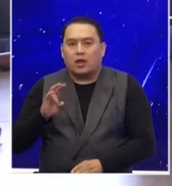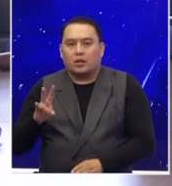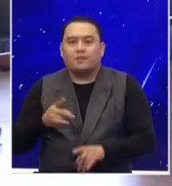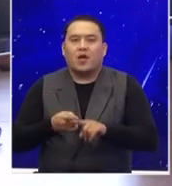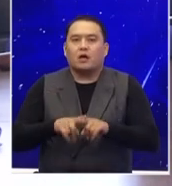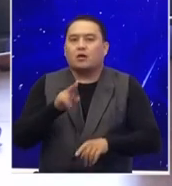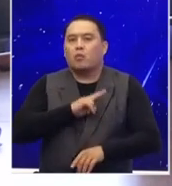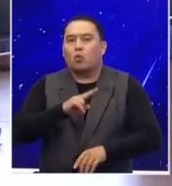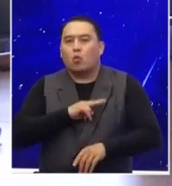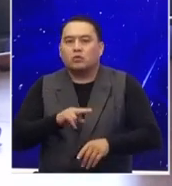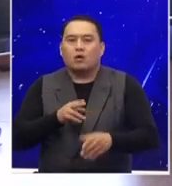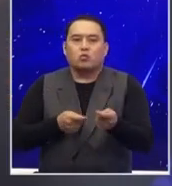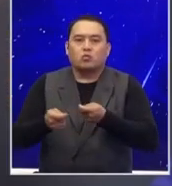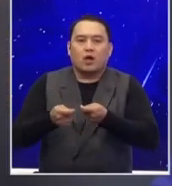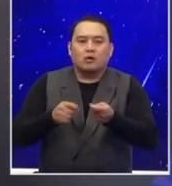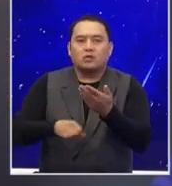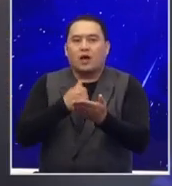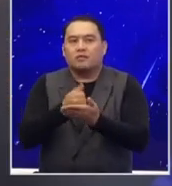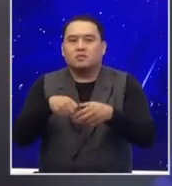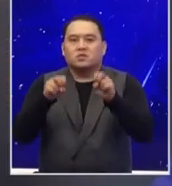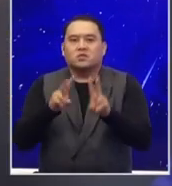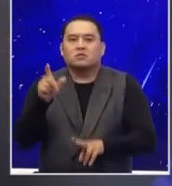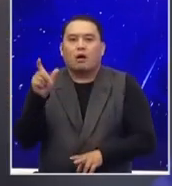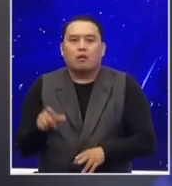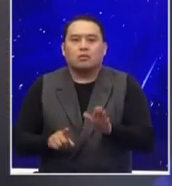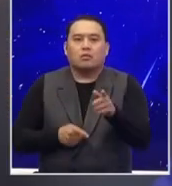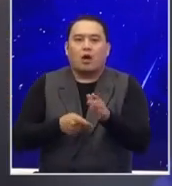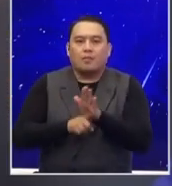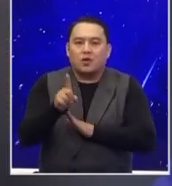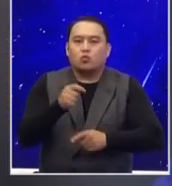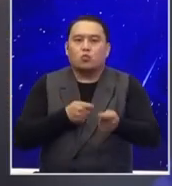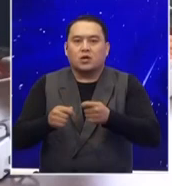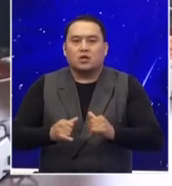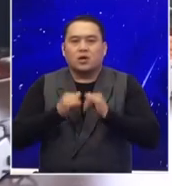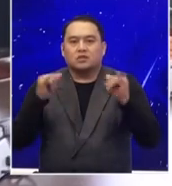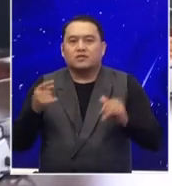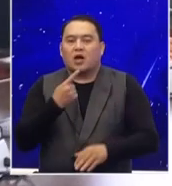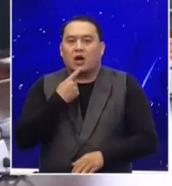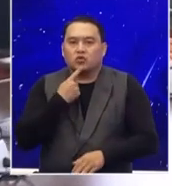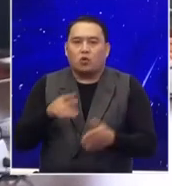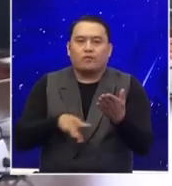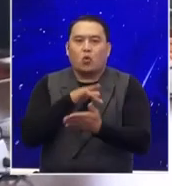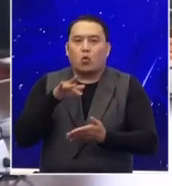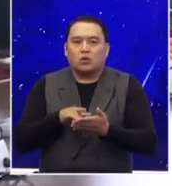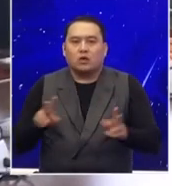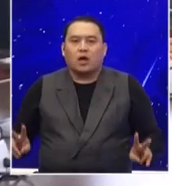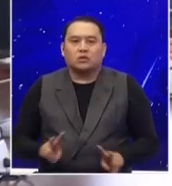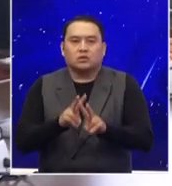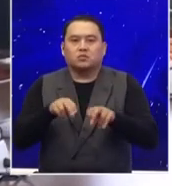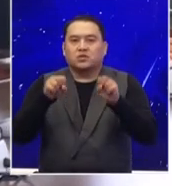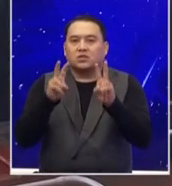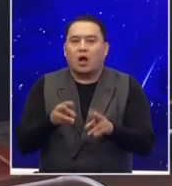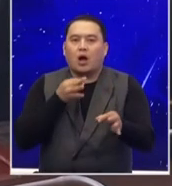В разные годы работал ведущим, главным специалистом, начальником отдела управления развития языков города Нур-Султан,